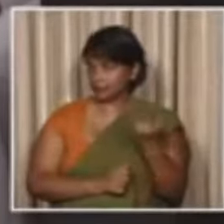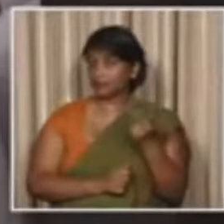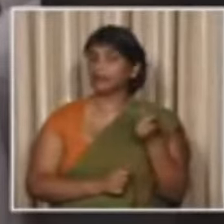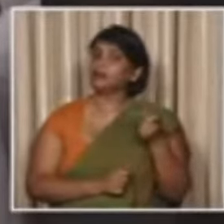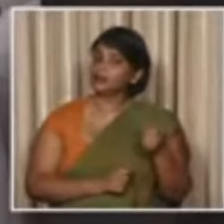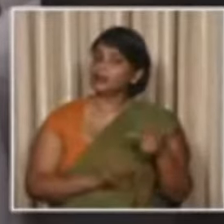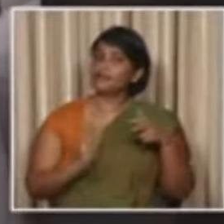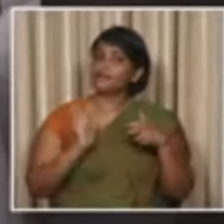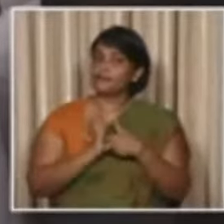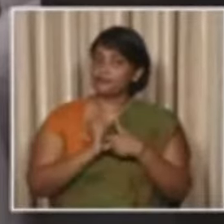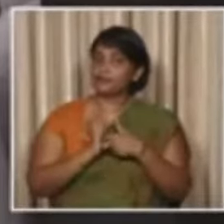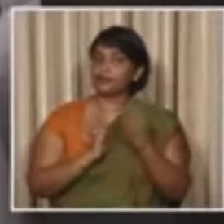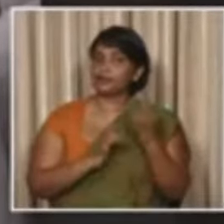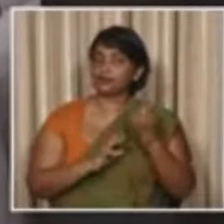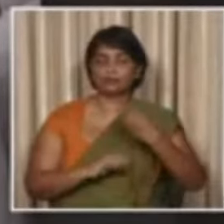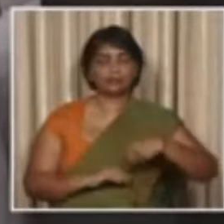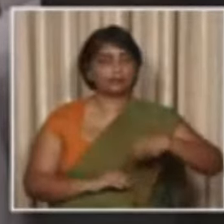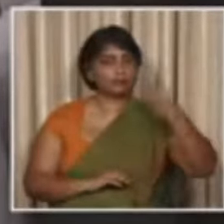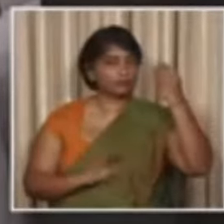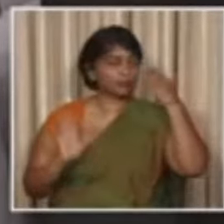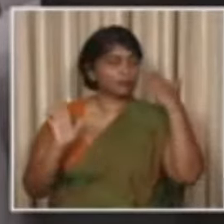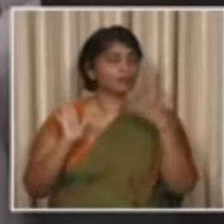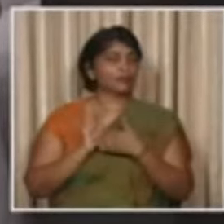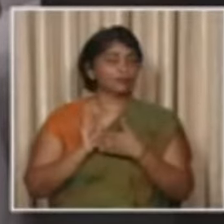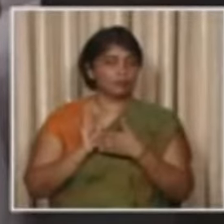මේ වීසා ගාස්තු වැඩි කිරීම පිළිබඳව